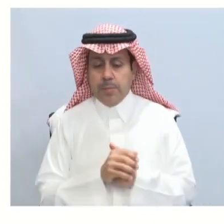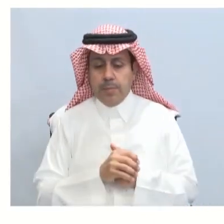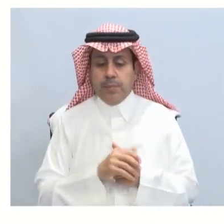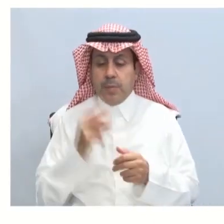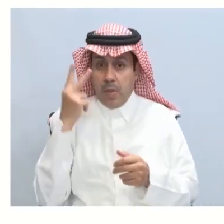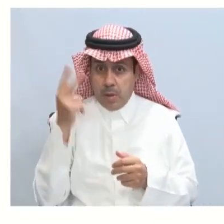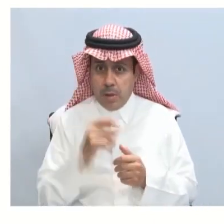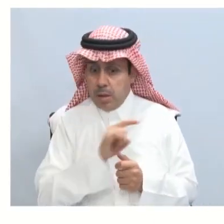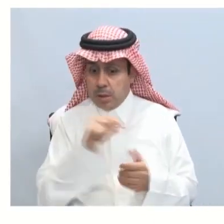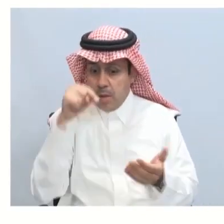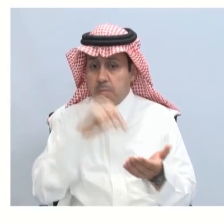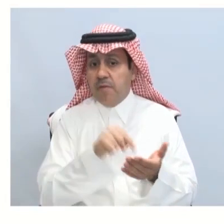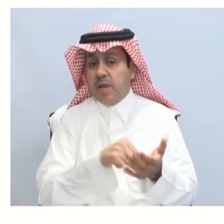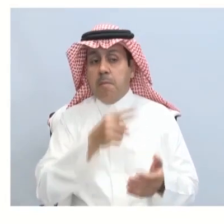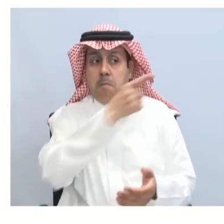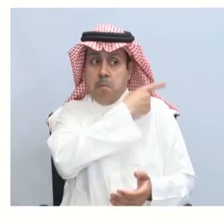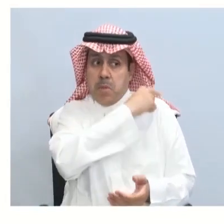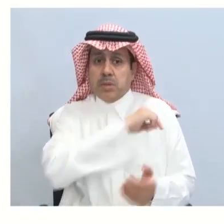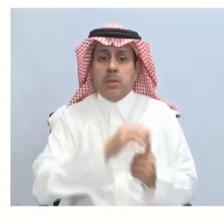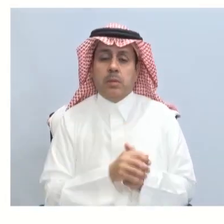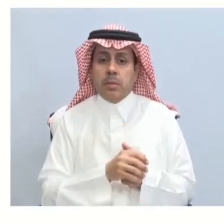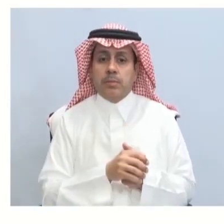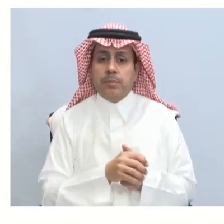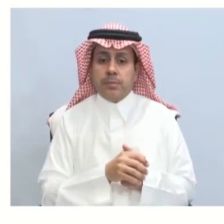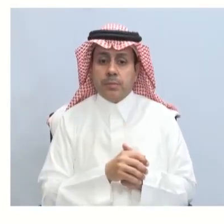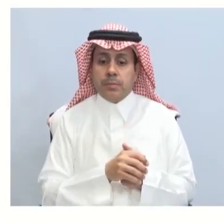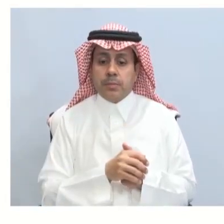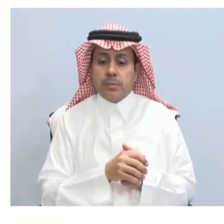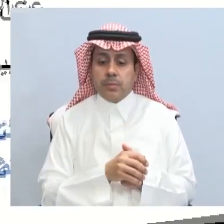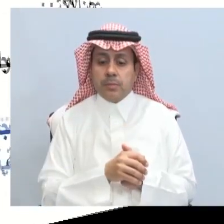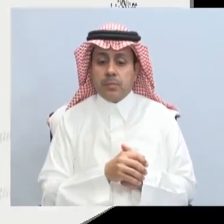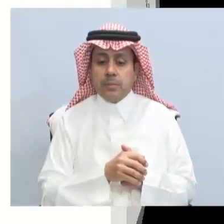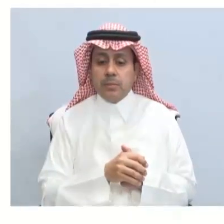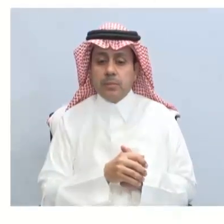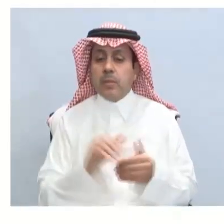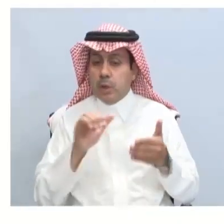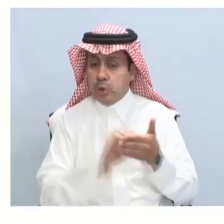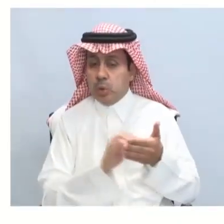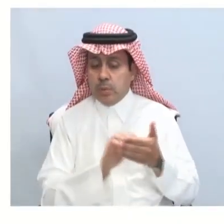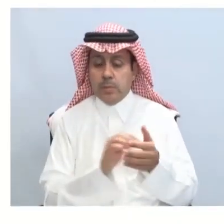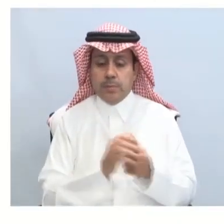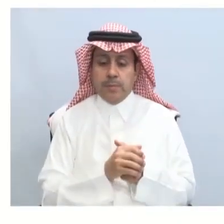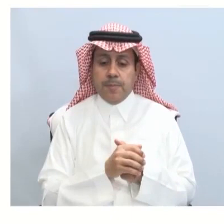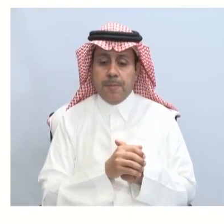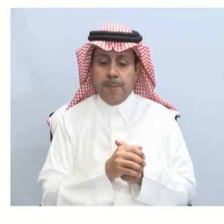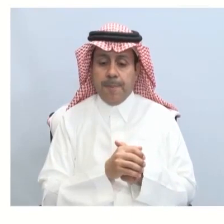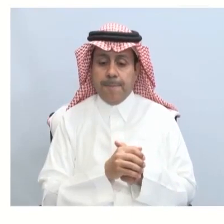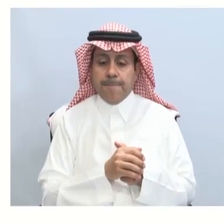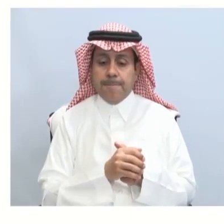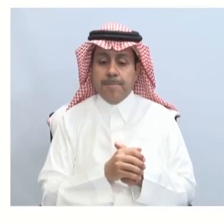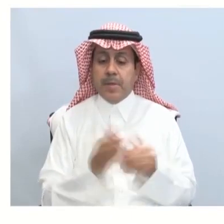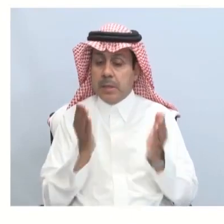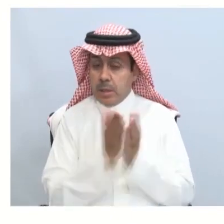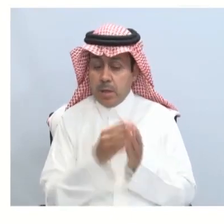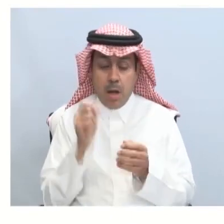الثاني الا تضمن معصيه فهذه فايضا من هذه الاسئله على ضوء الدراسه